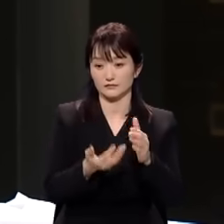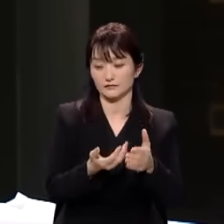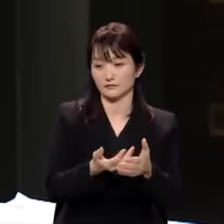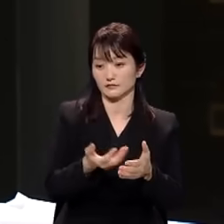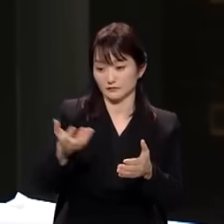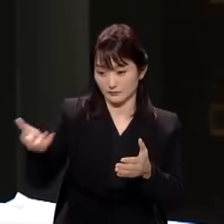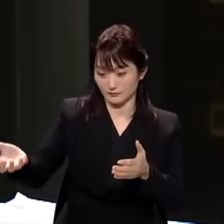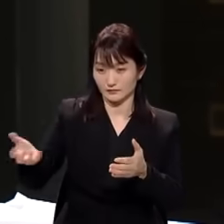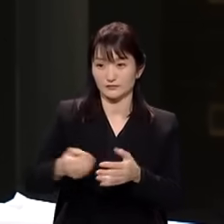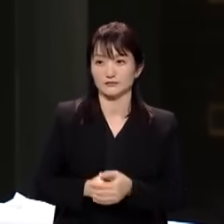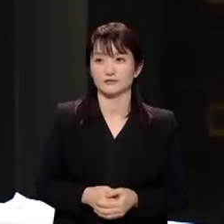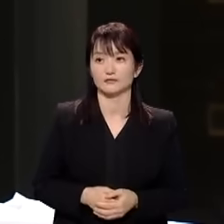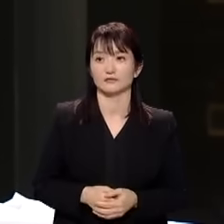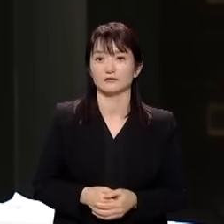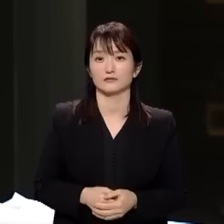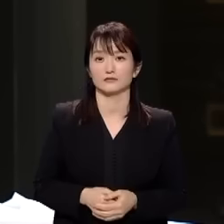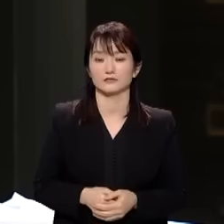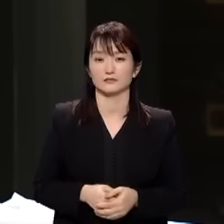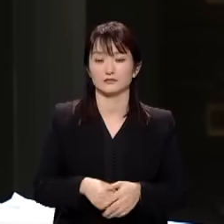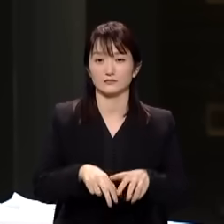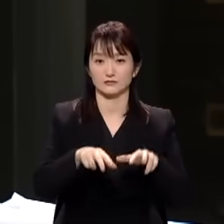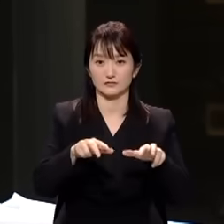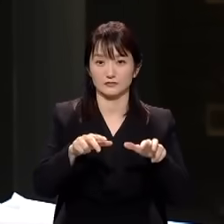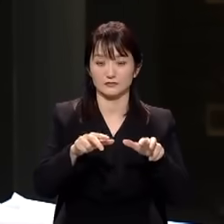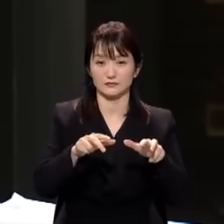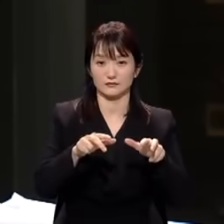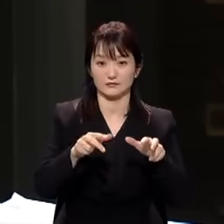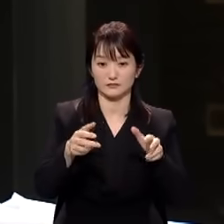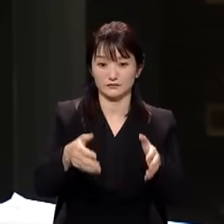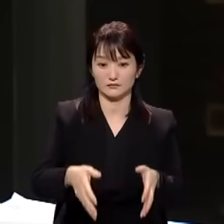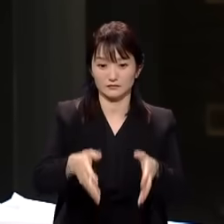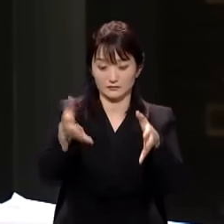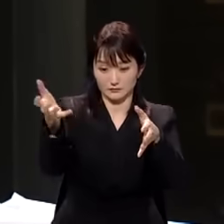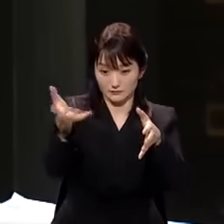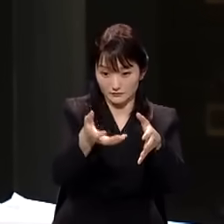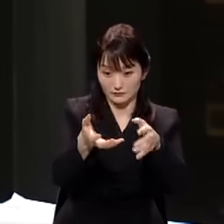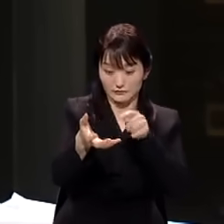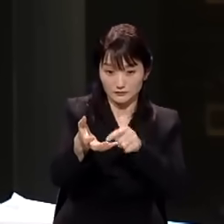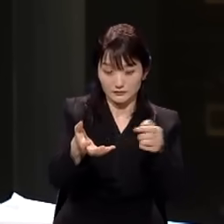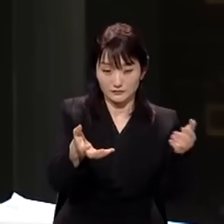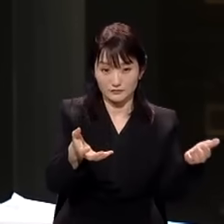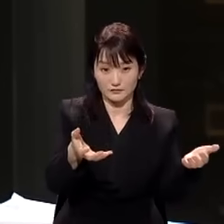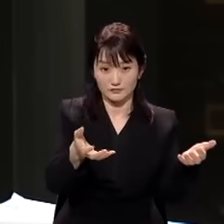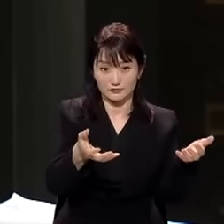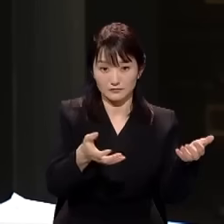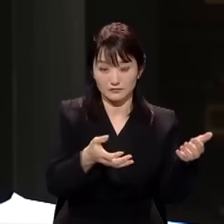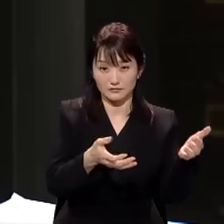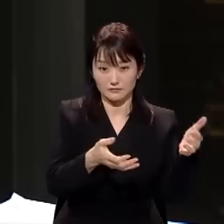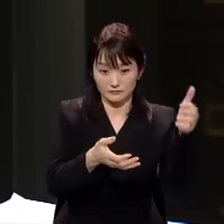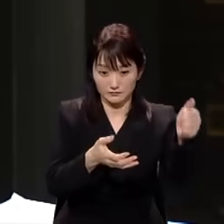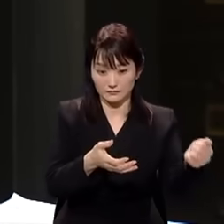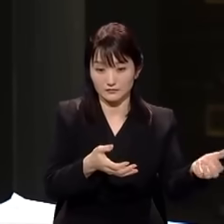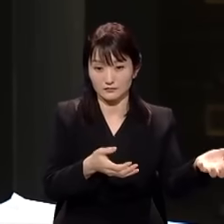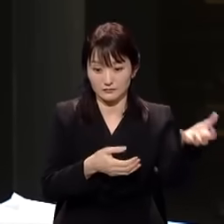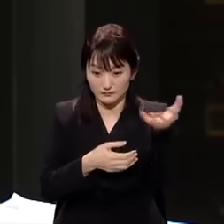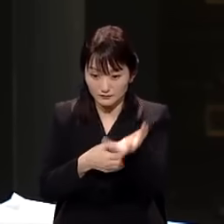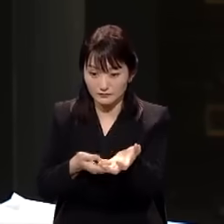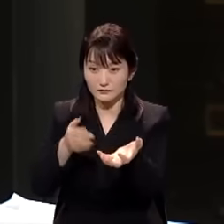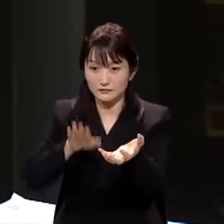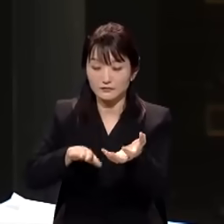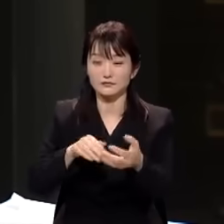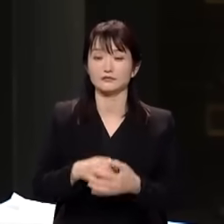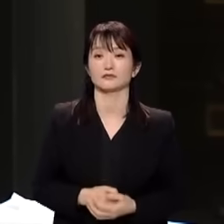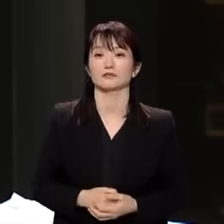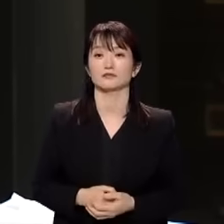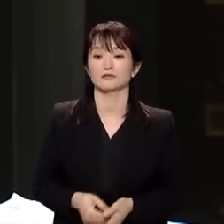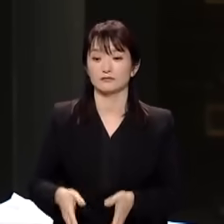집으로 이사를 할 계획을 세우셨었대요. 자, 근데 그때 제보자 이 집주인 세입자한테 청천벽력 같은 전화 한 통을